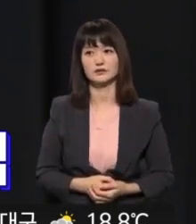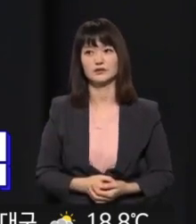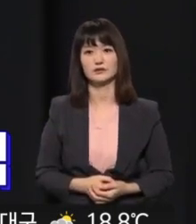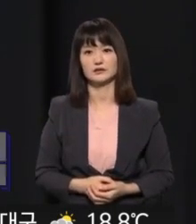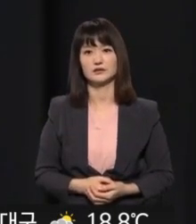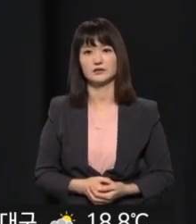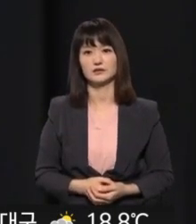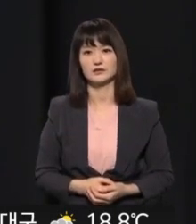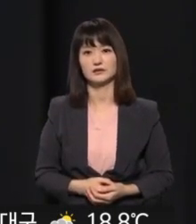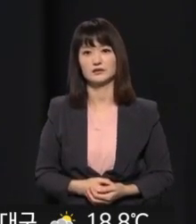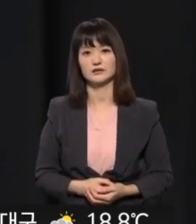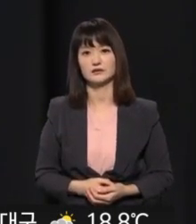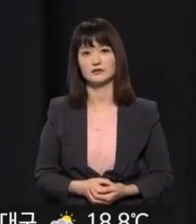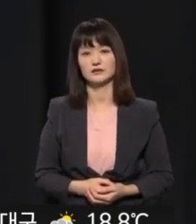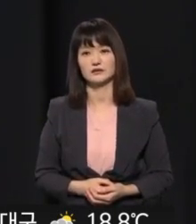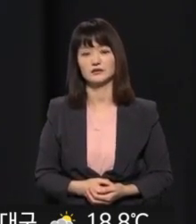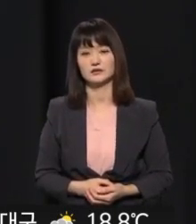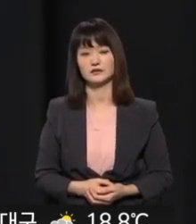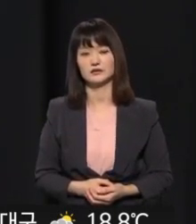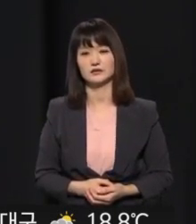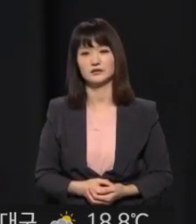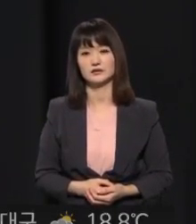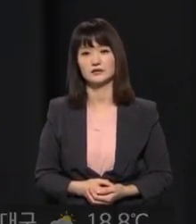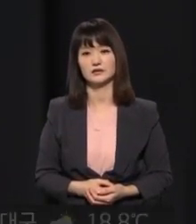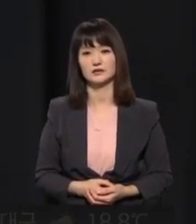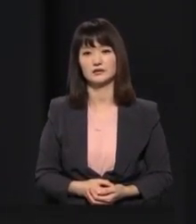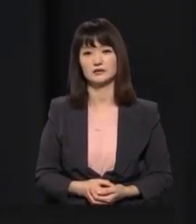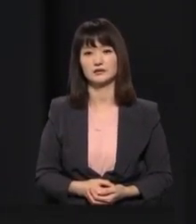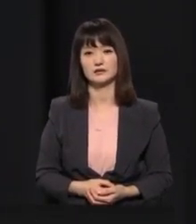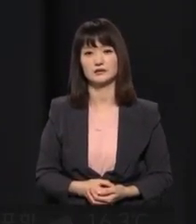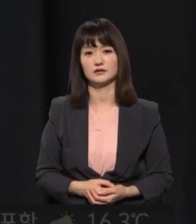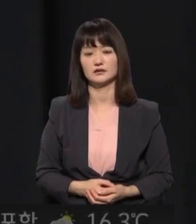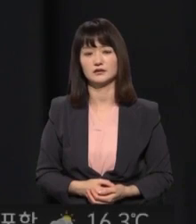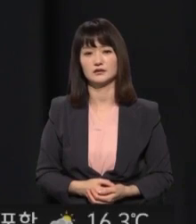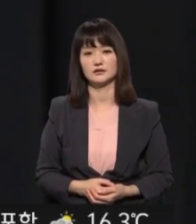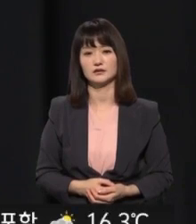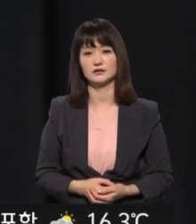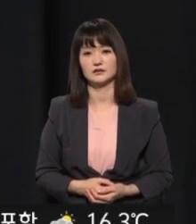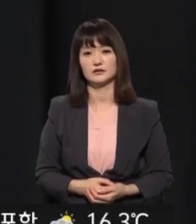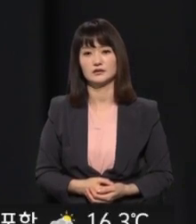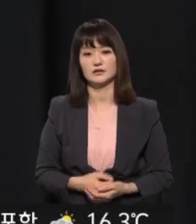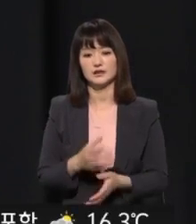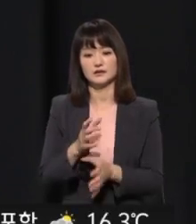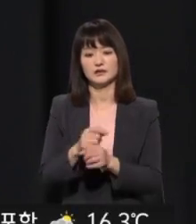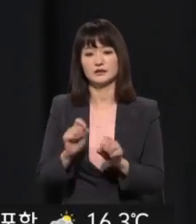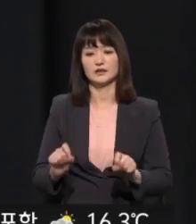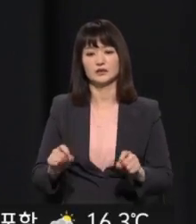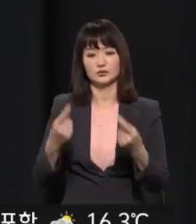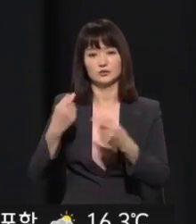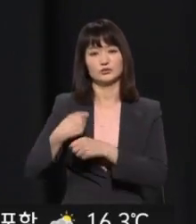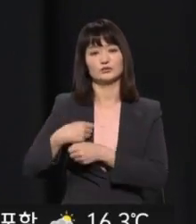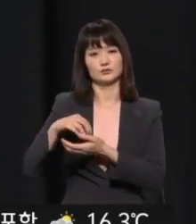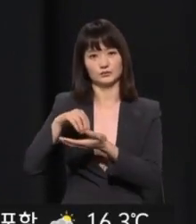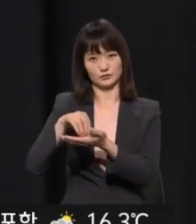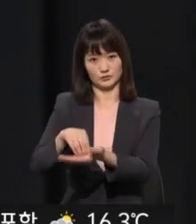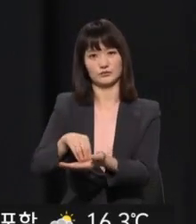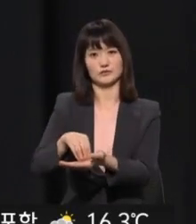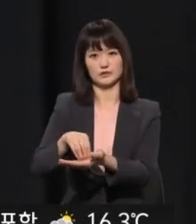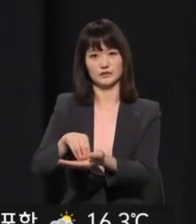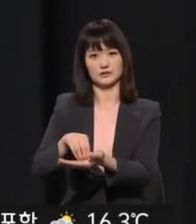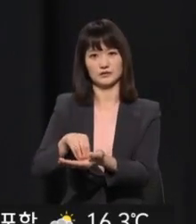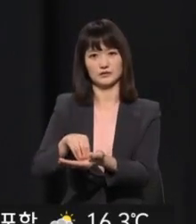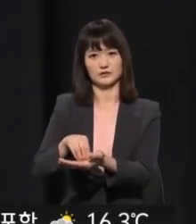요즘 동기끼리 같은 내무반을 쓴다고 그러는데 고깁터는 잘 모르겠습니다. 이제 그런 정도의 편의를 봐주는 것 정도가 우리가 해줄 수 있는 예의라고